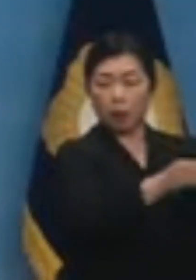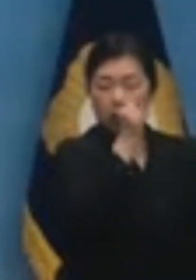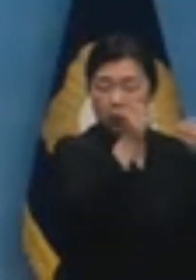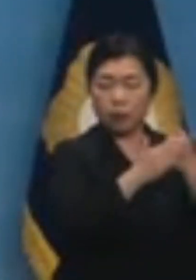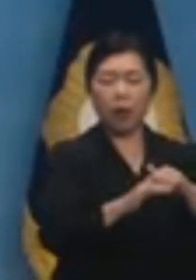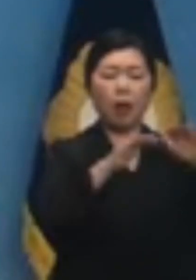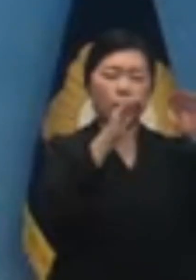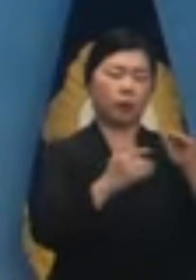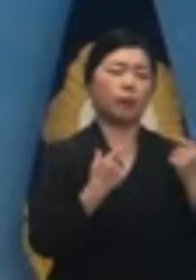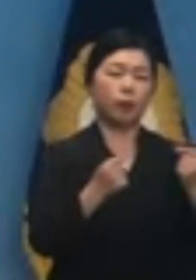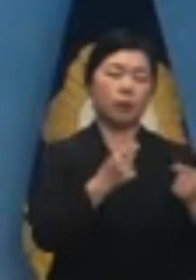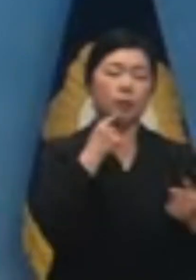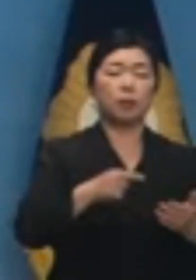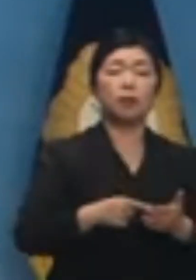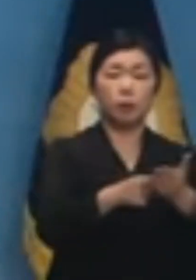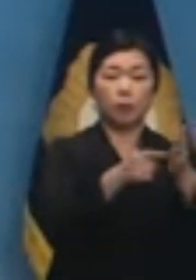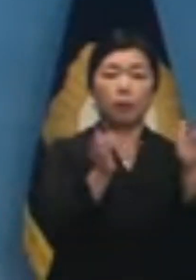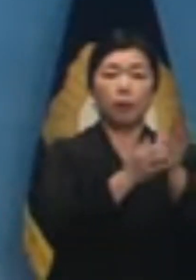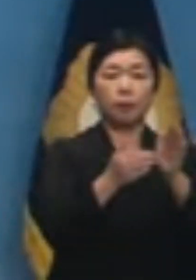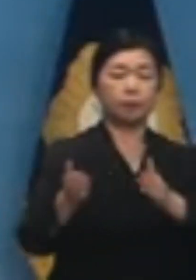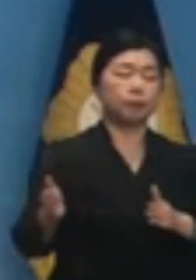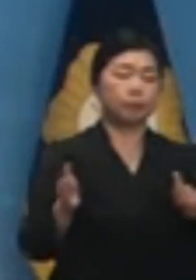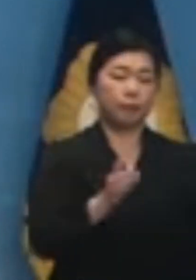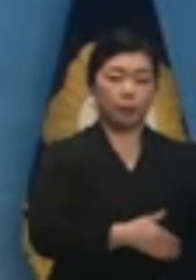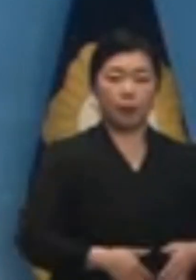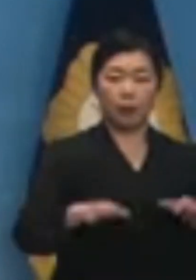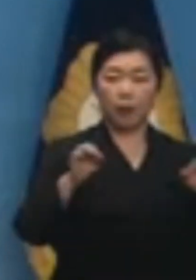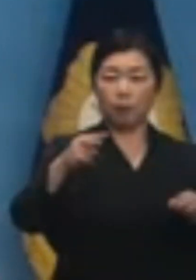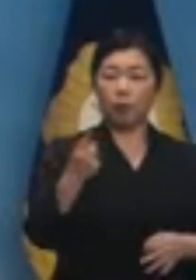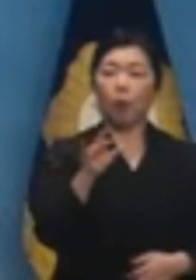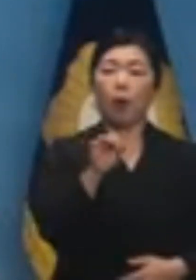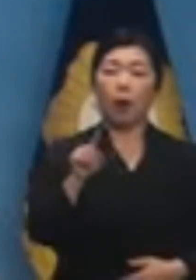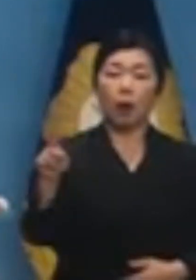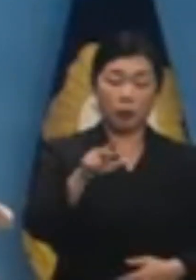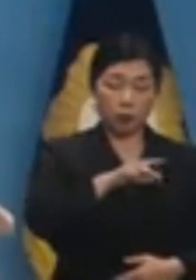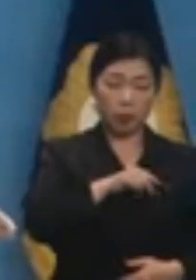사유로 신고하고 있습니다. 다음으로는 김동완 의원이